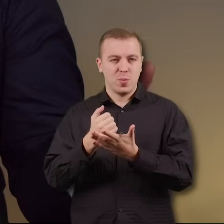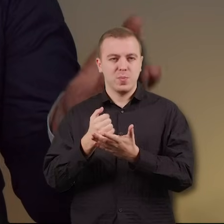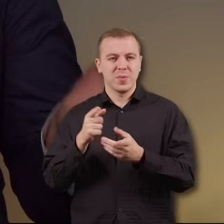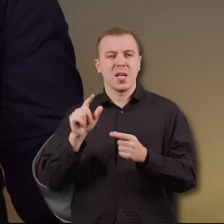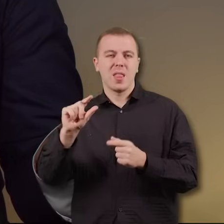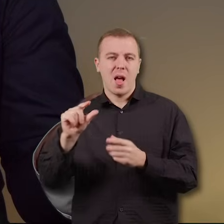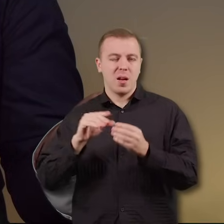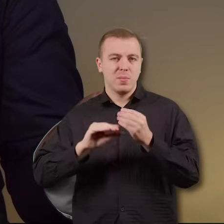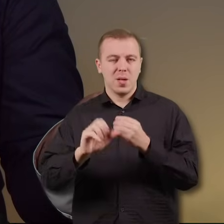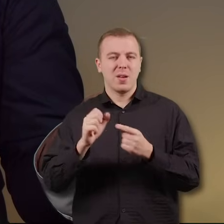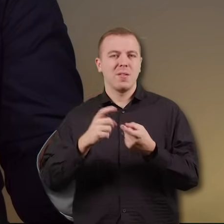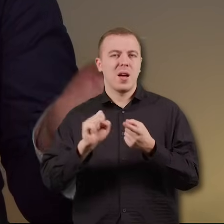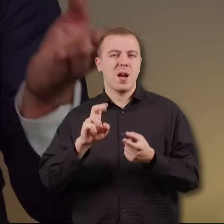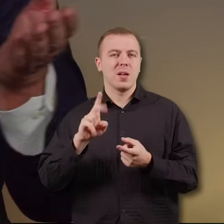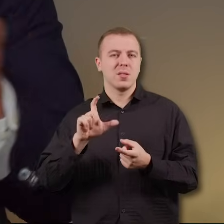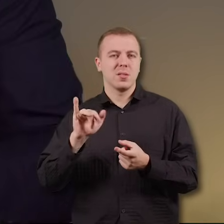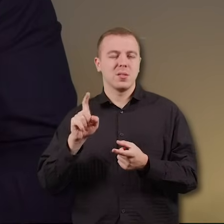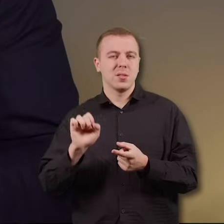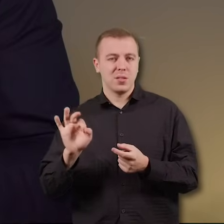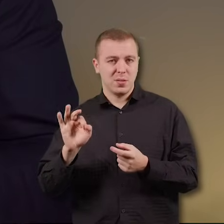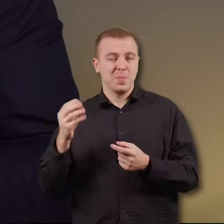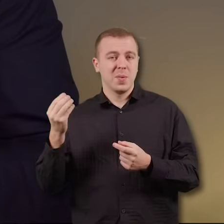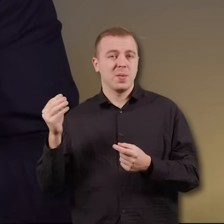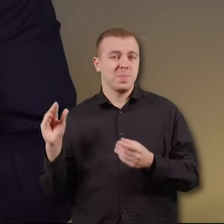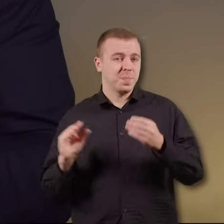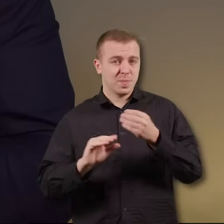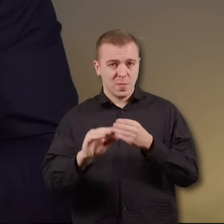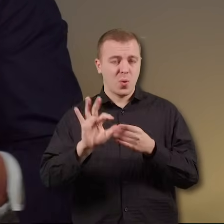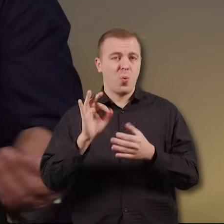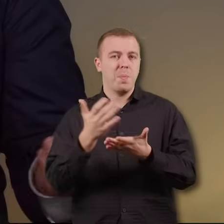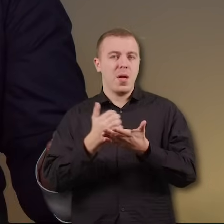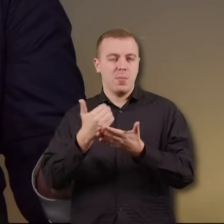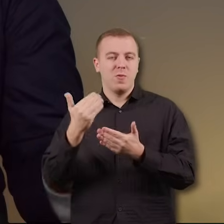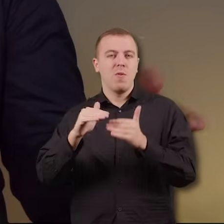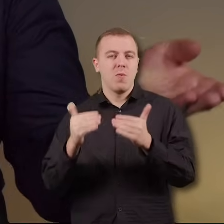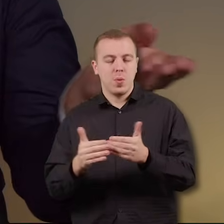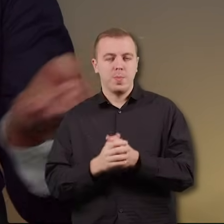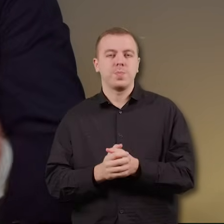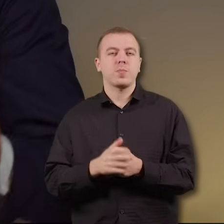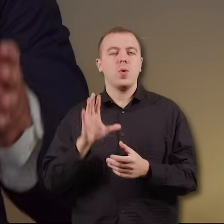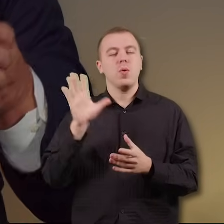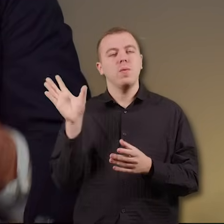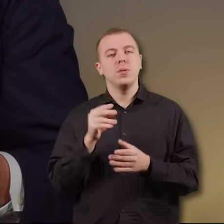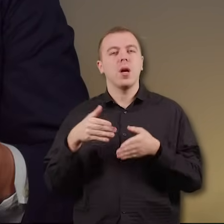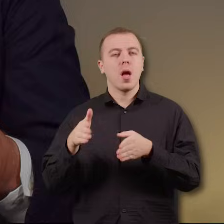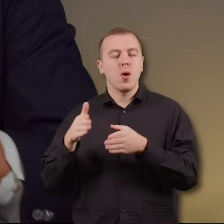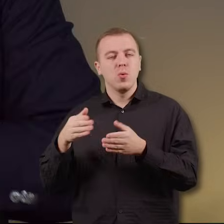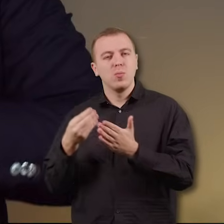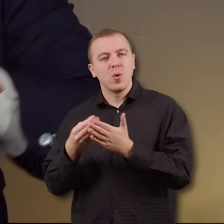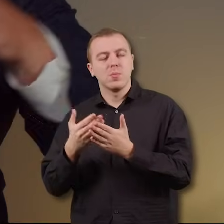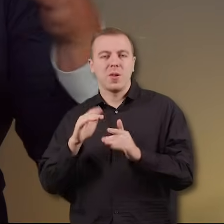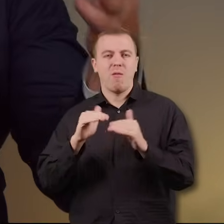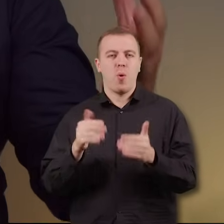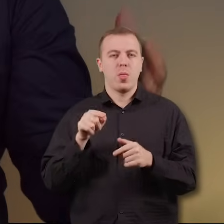nuo akcizo, kur akcizo pinigų eina į pajamas fondo ir visas kelių mokestis eidavo į fondą.